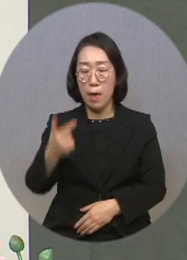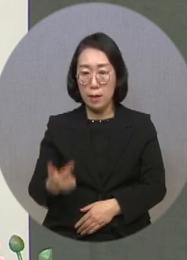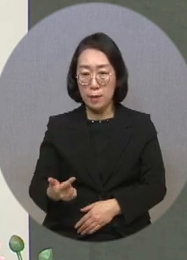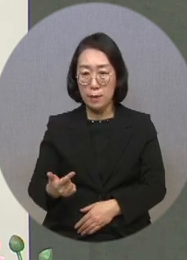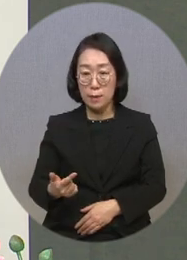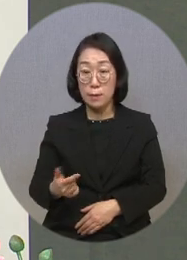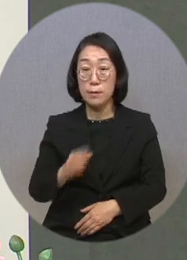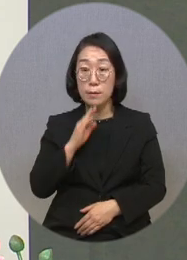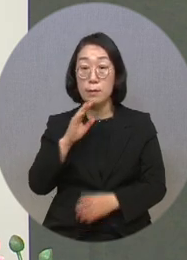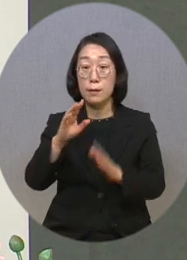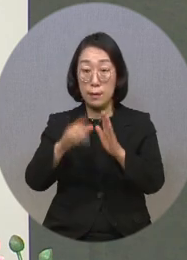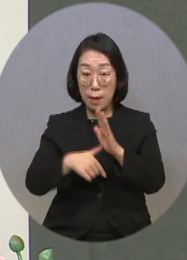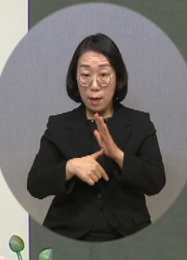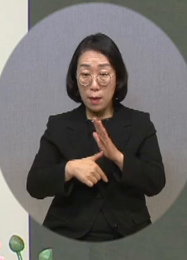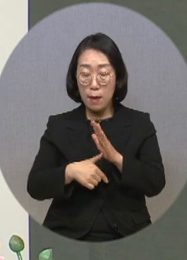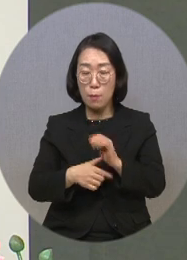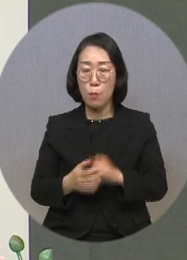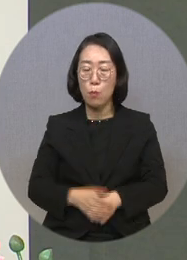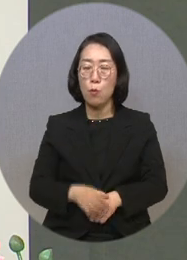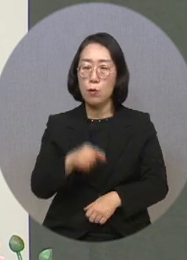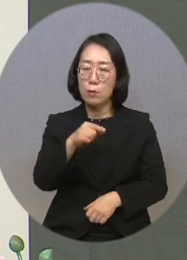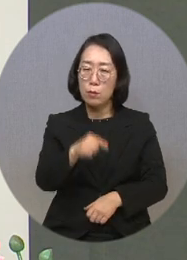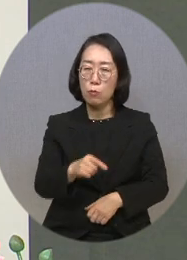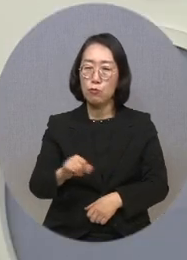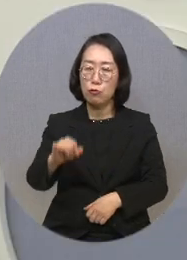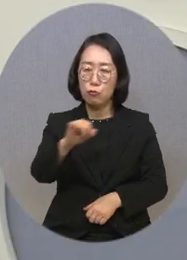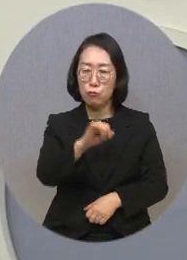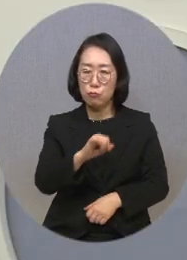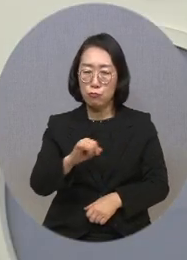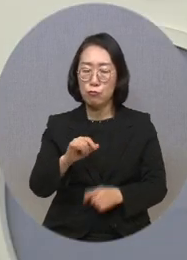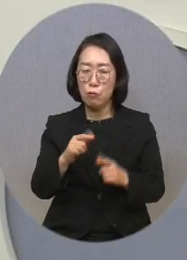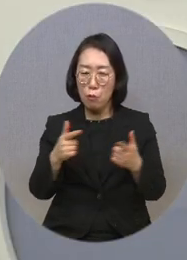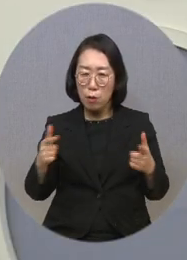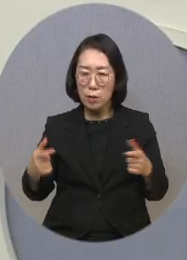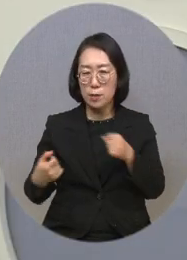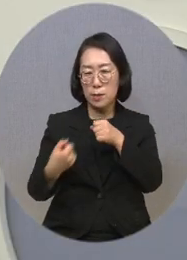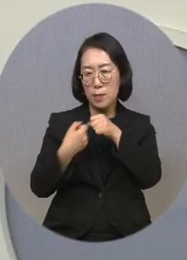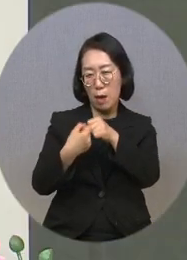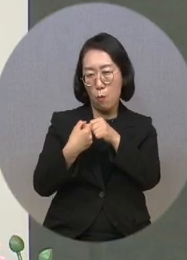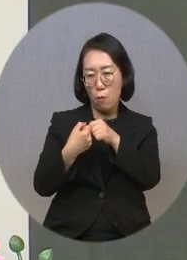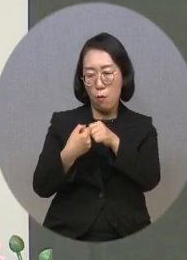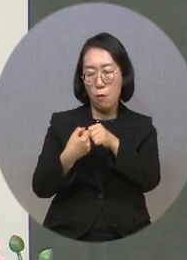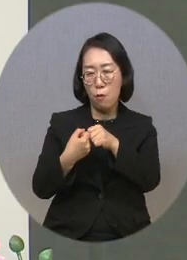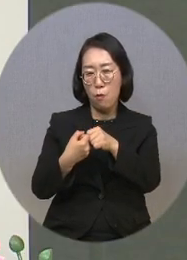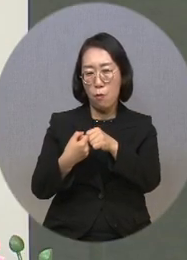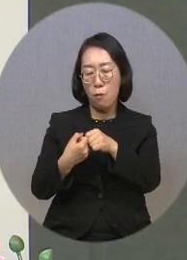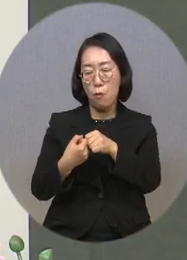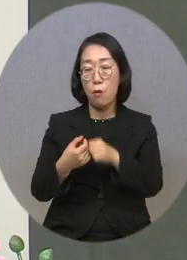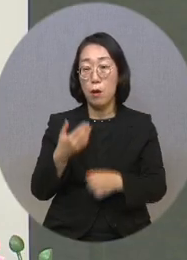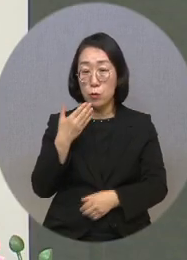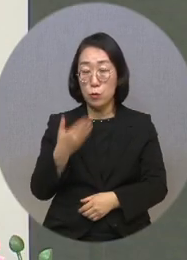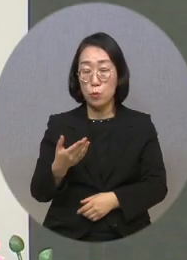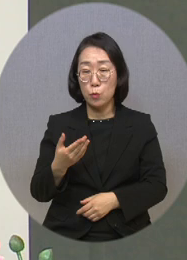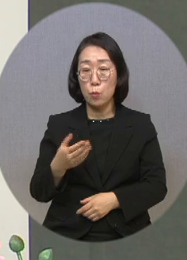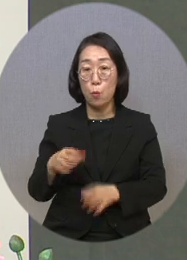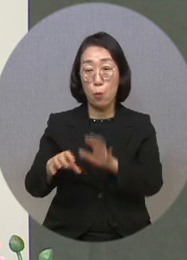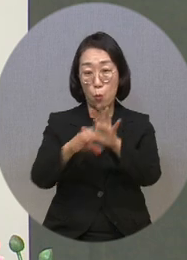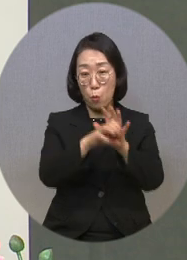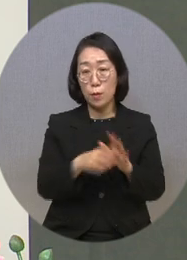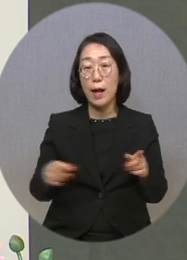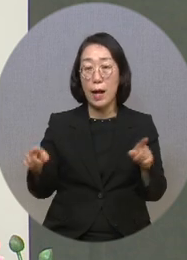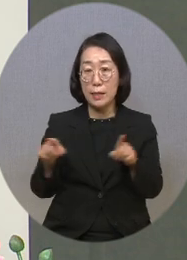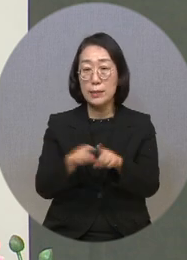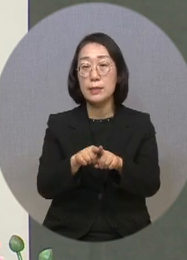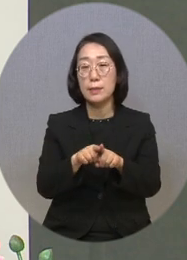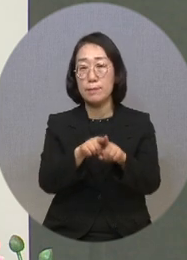오면은 네. 이런 코로나 19 바이러스와 네. 우리가 싸울 수밖에 없고 네. 위드 코로나로 같이 가야 네.